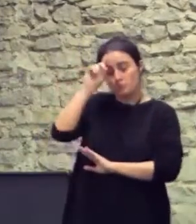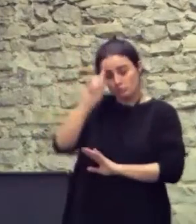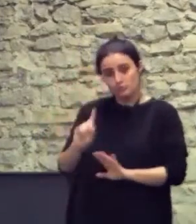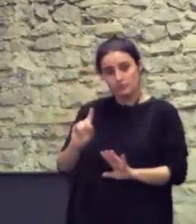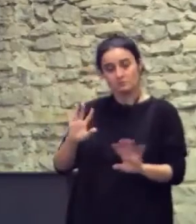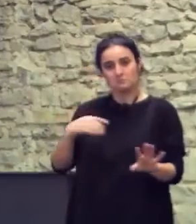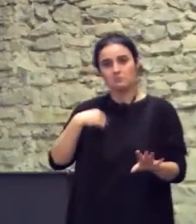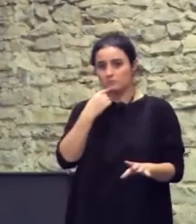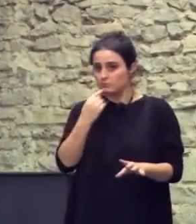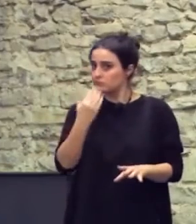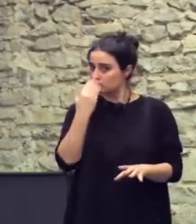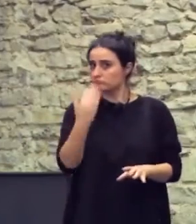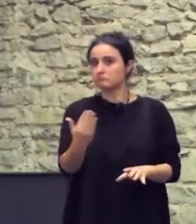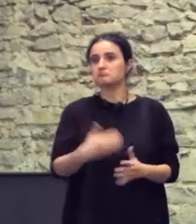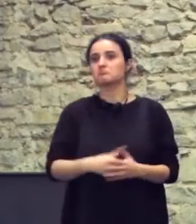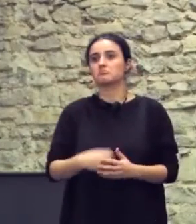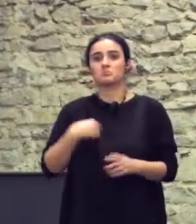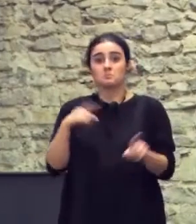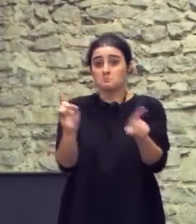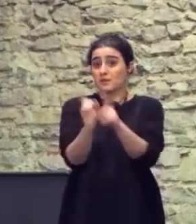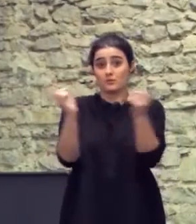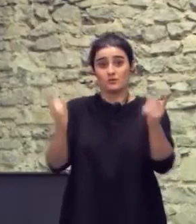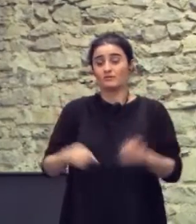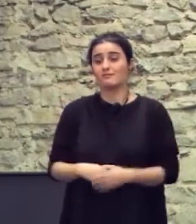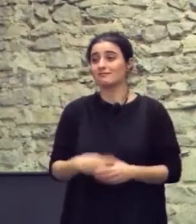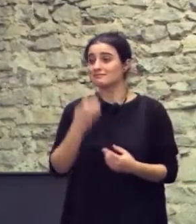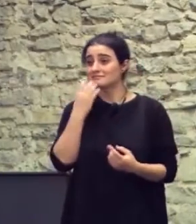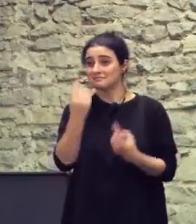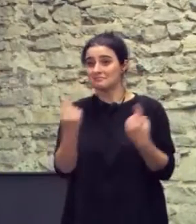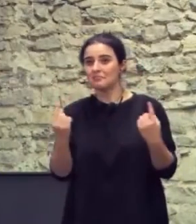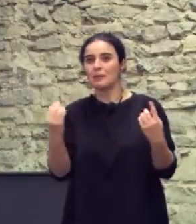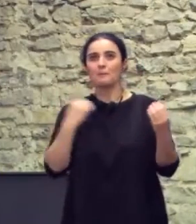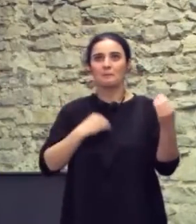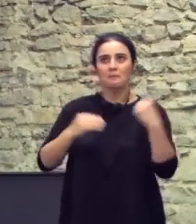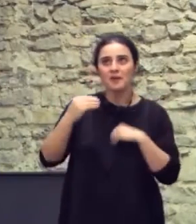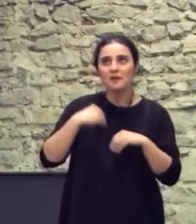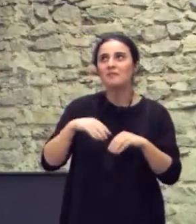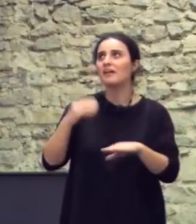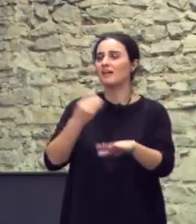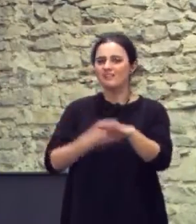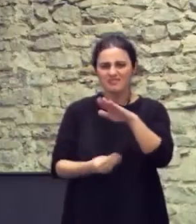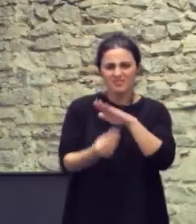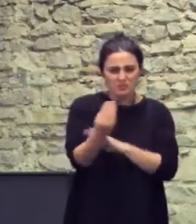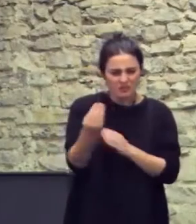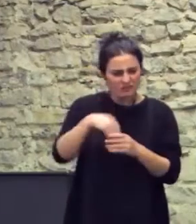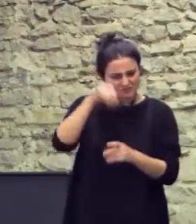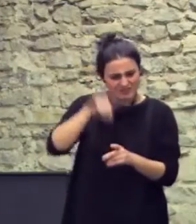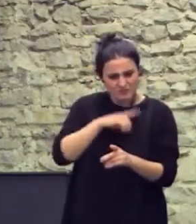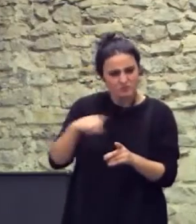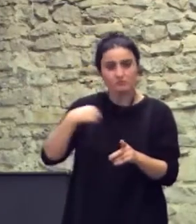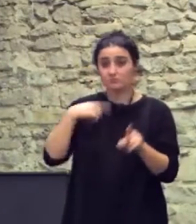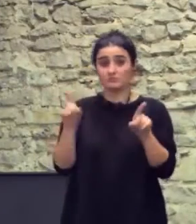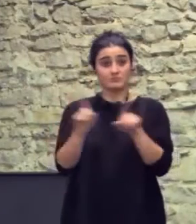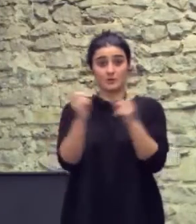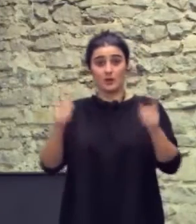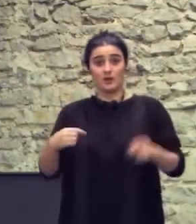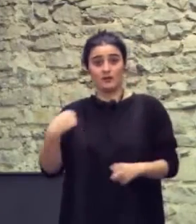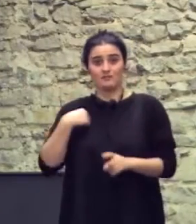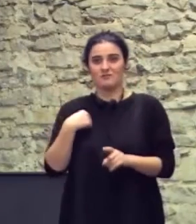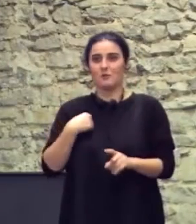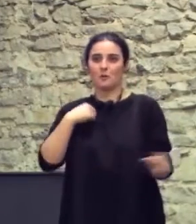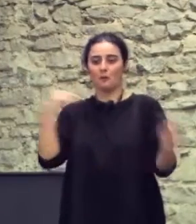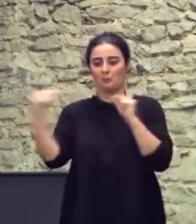gainera benetan esaten zuet berdin zait. Norbait galdetzen duenean hori zer da jaiotzakoa edo ez dakit niri berdin zait eta ez naiz